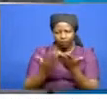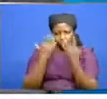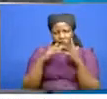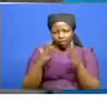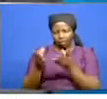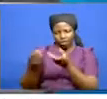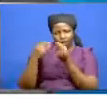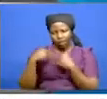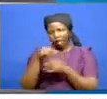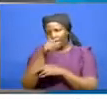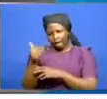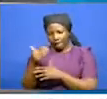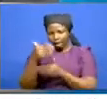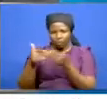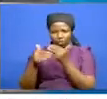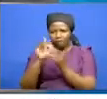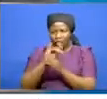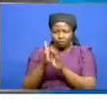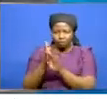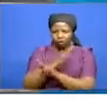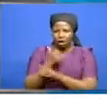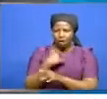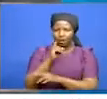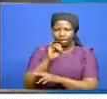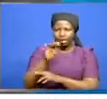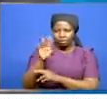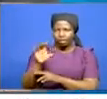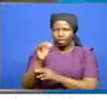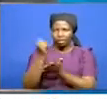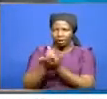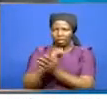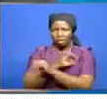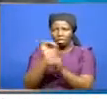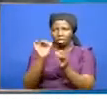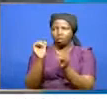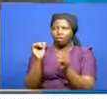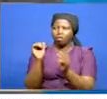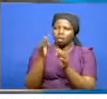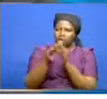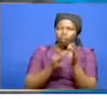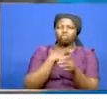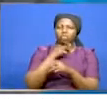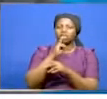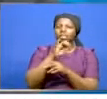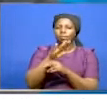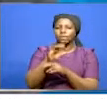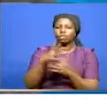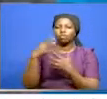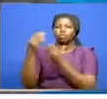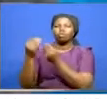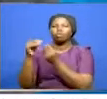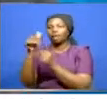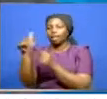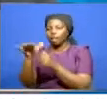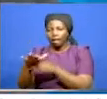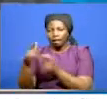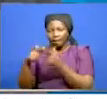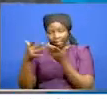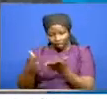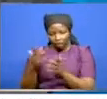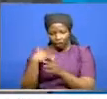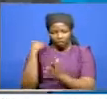tukajenga. Tulikuwa hatuna ofisi ya IBC. Hakuna mahali unaweza enda kwa, ukitaka IBC unaenda mahali ingine. Sasa hii tuko na ofisi ya